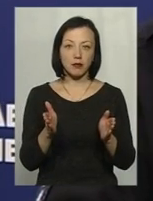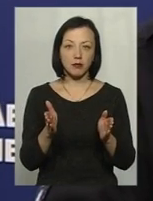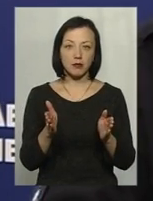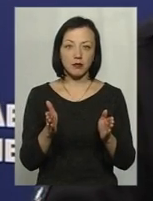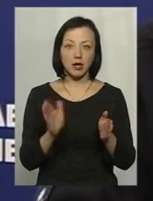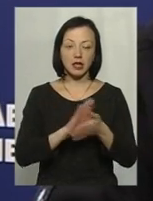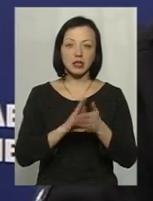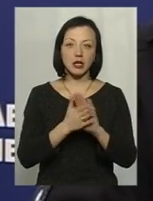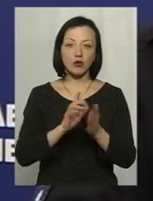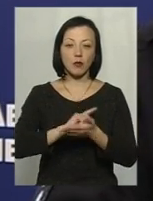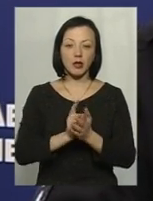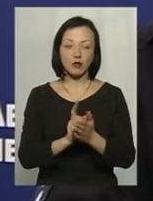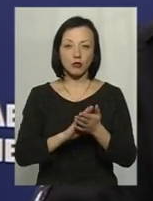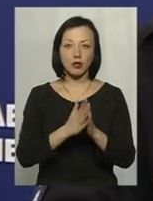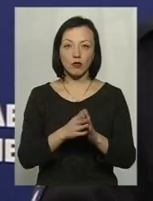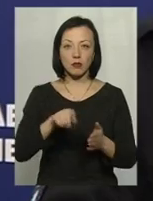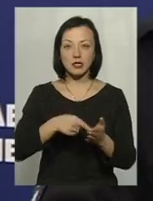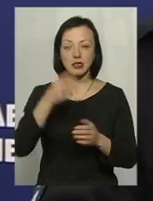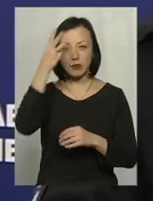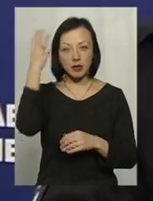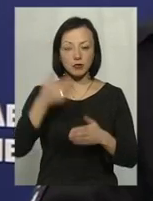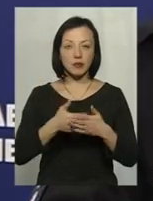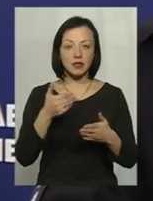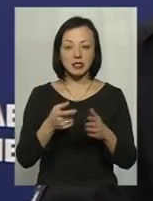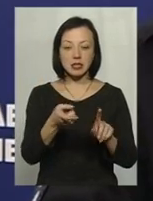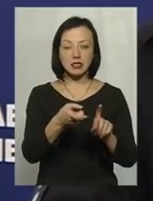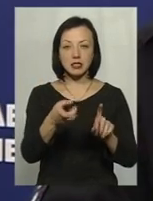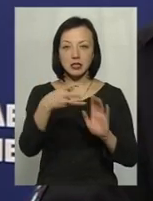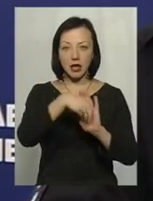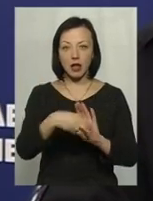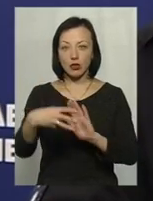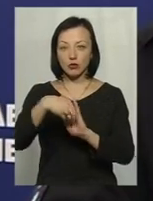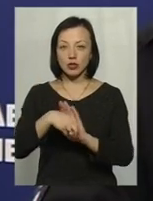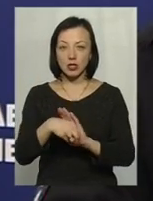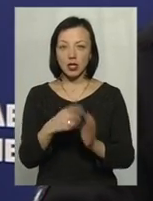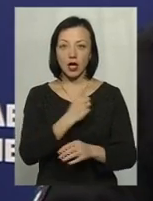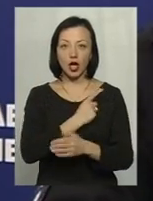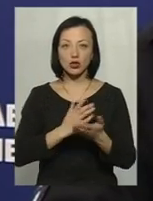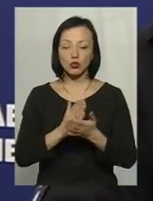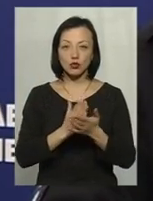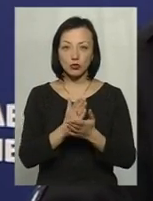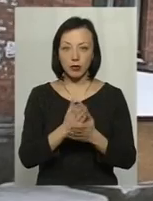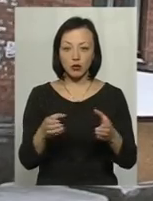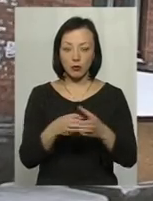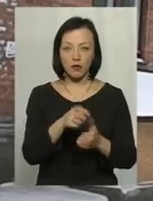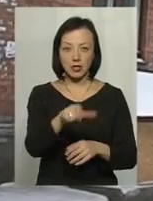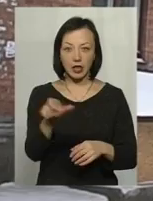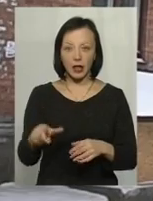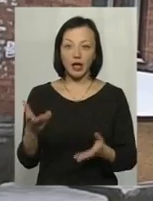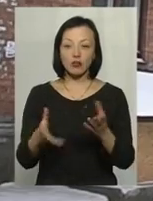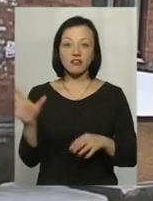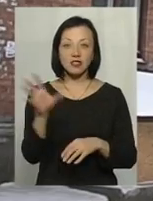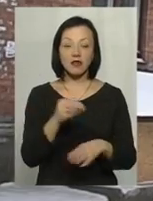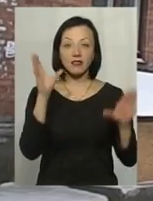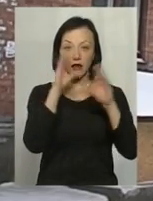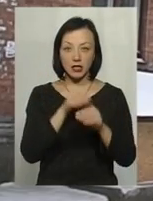стану оперативної обстановки в місті Хмельницькому, від залучення донесення служби особового складу. Якщо все